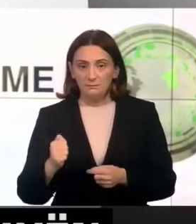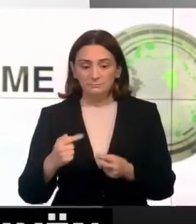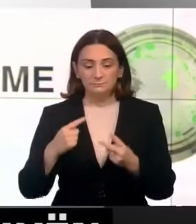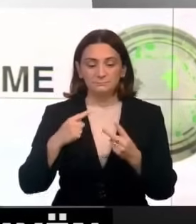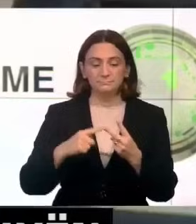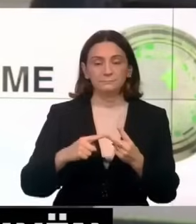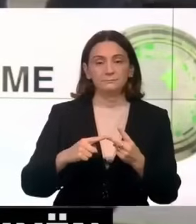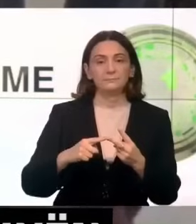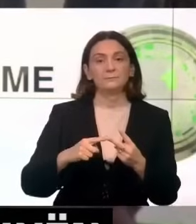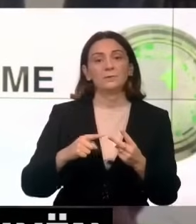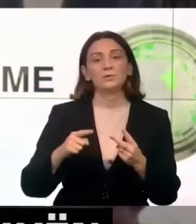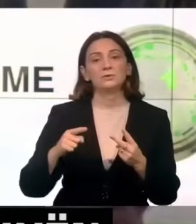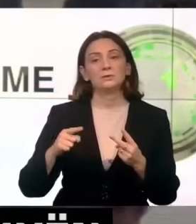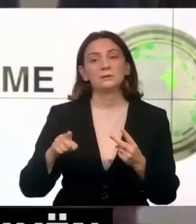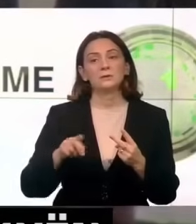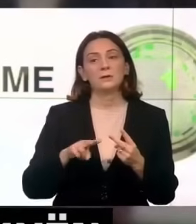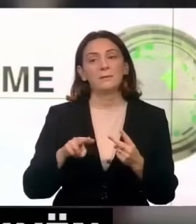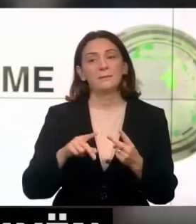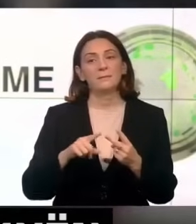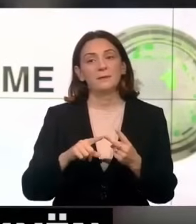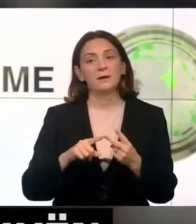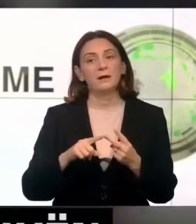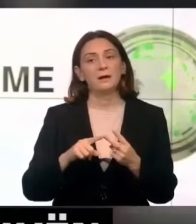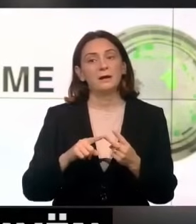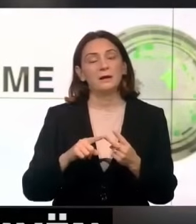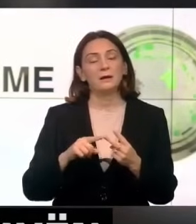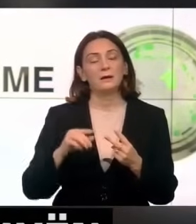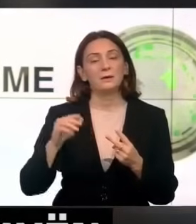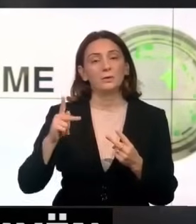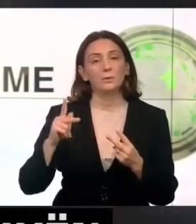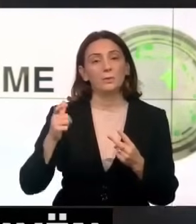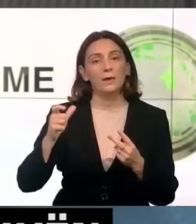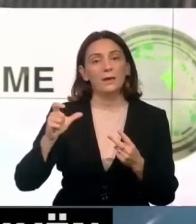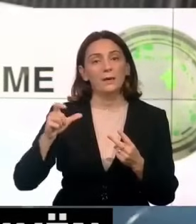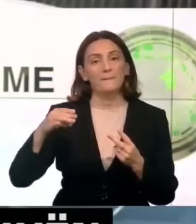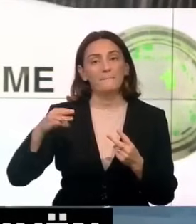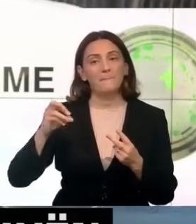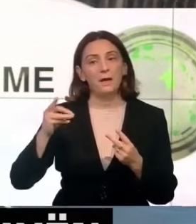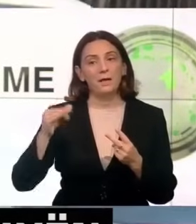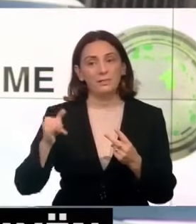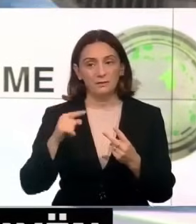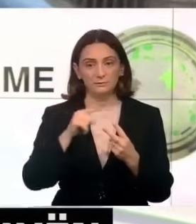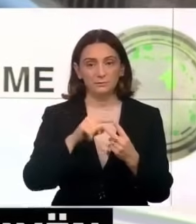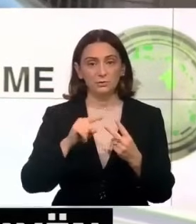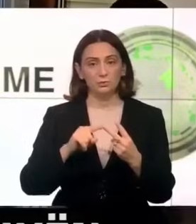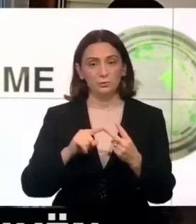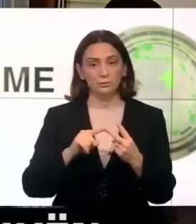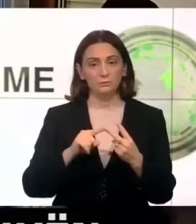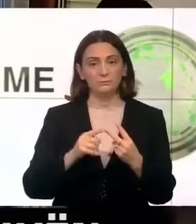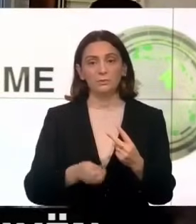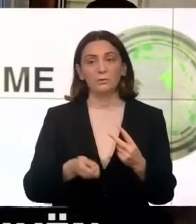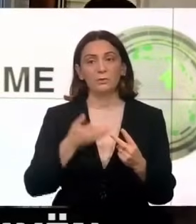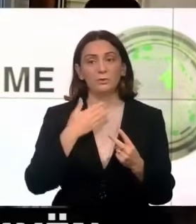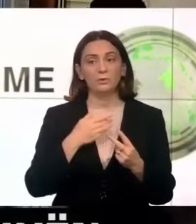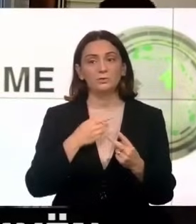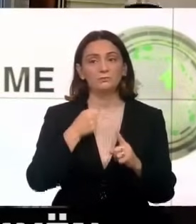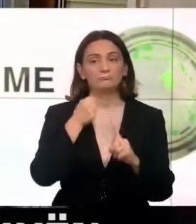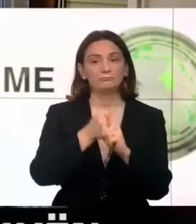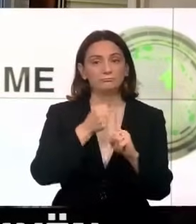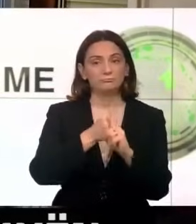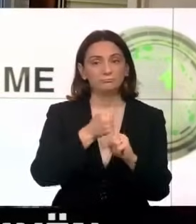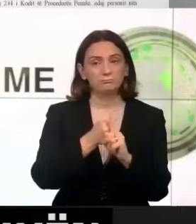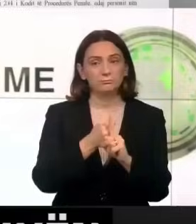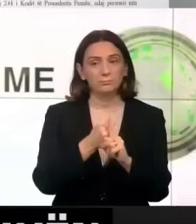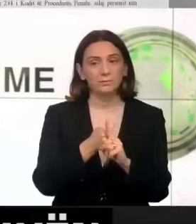sa krah ti. Në dosjen e Spakut flitet se si Monika Kryemadhi ka influencuar ligjin e rentës minerare, një ndërhyrje për